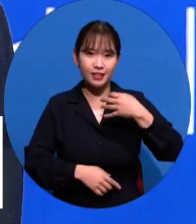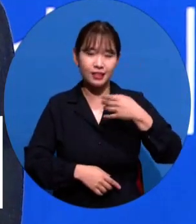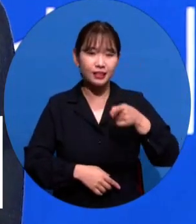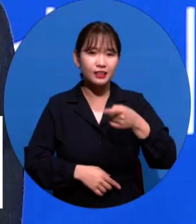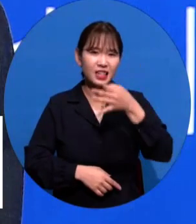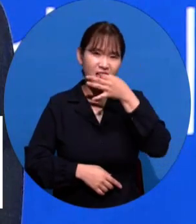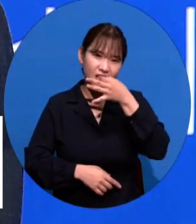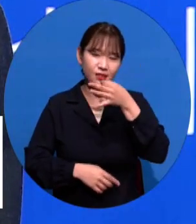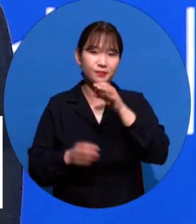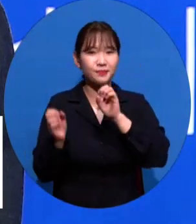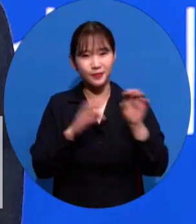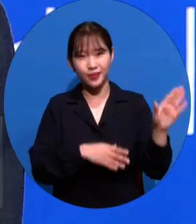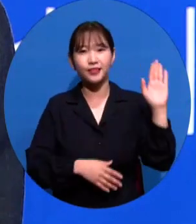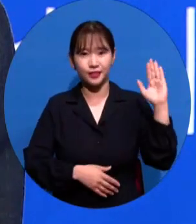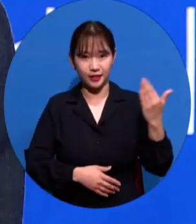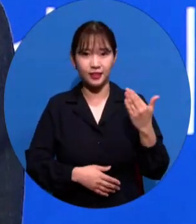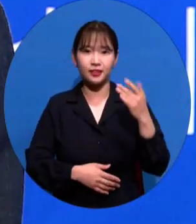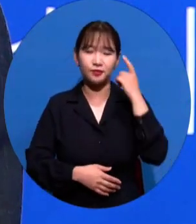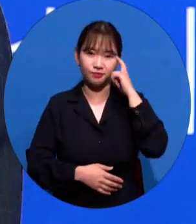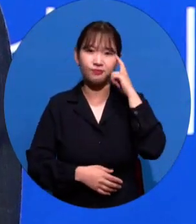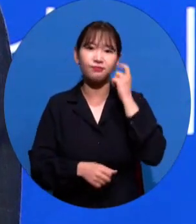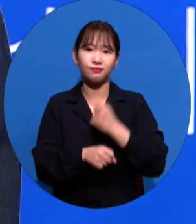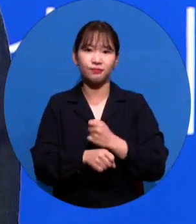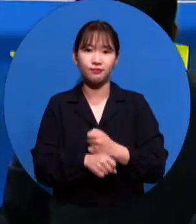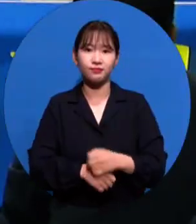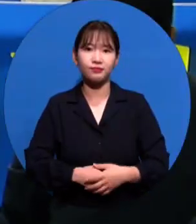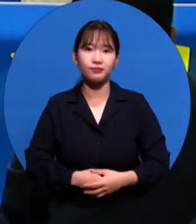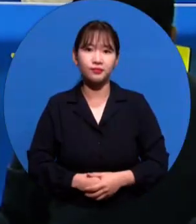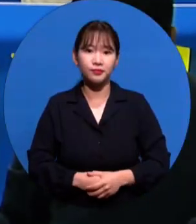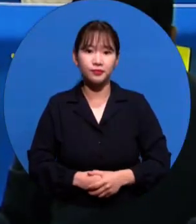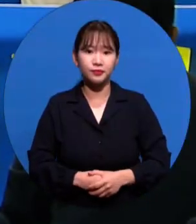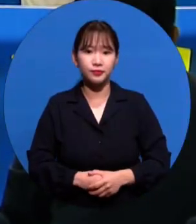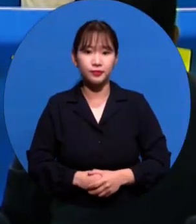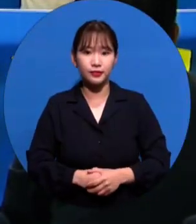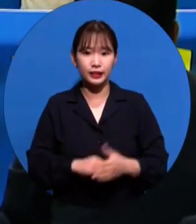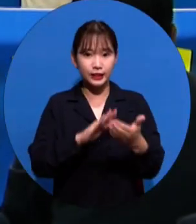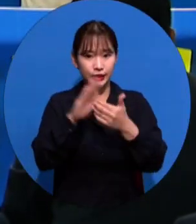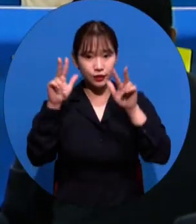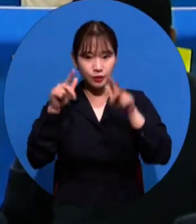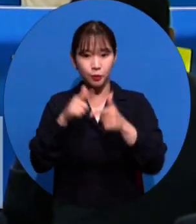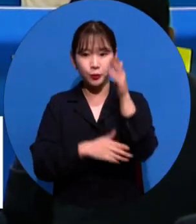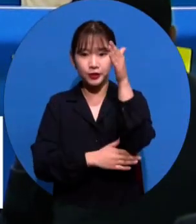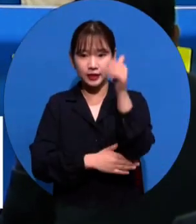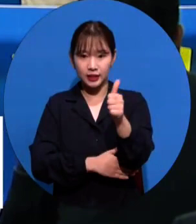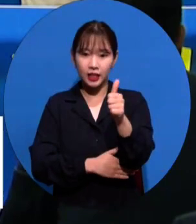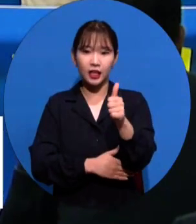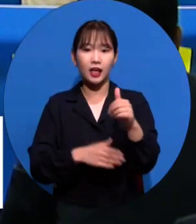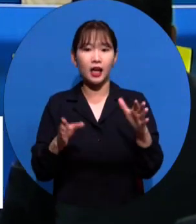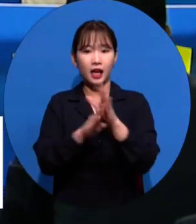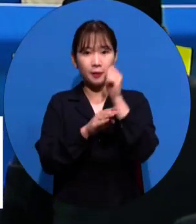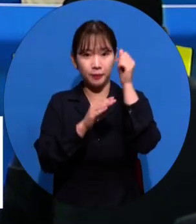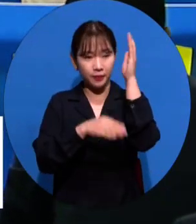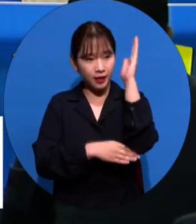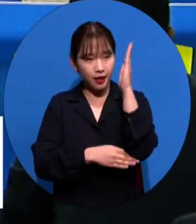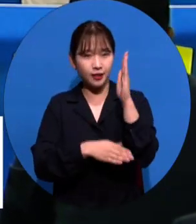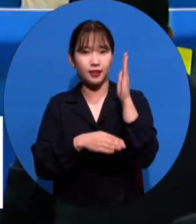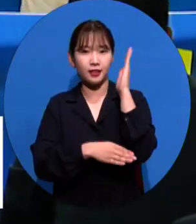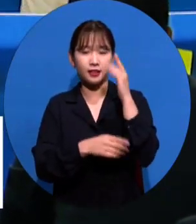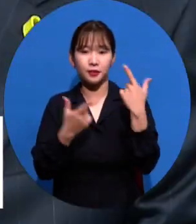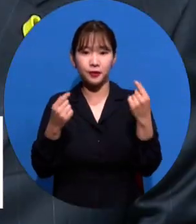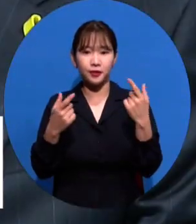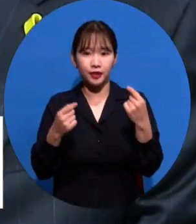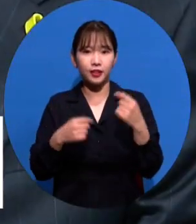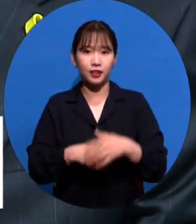하는 욕심을 버려야 된다. 저는 그렇게 얘기했습니다. 전현직 목포 시장들이 통합론을 전면에 내건